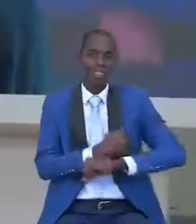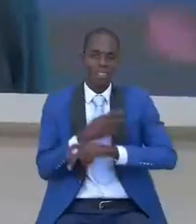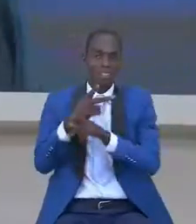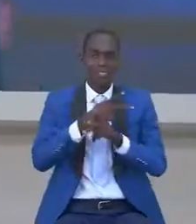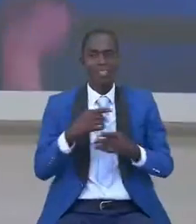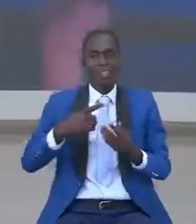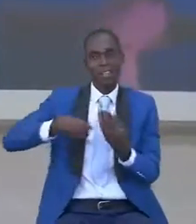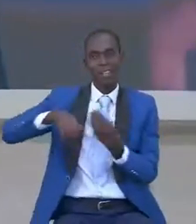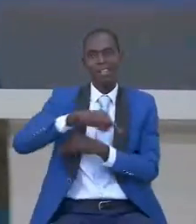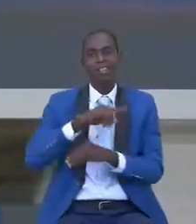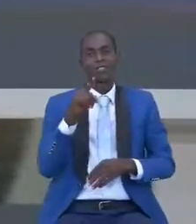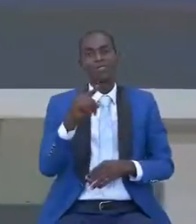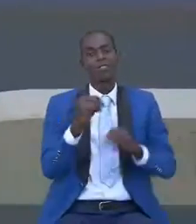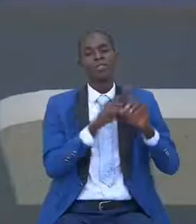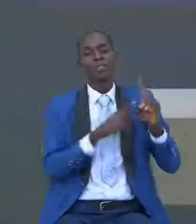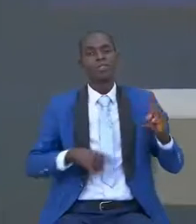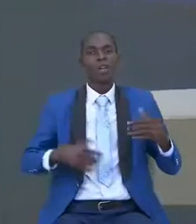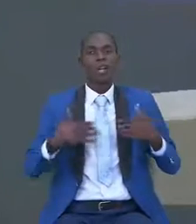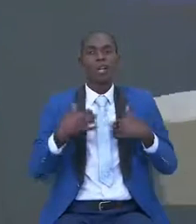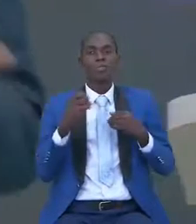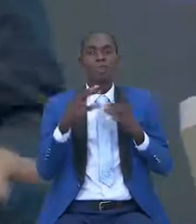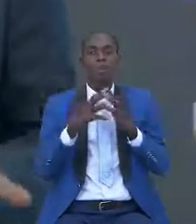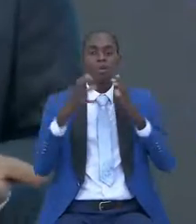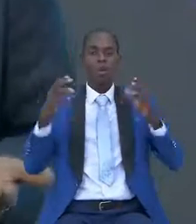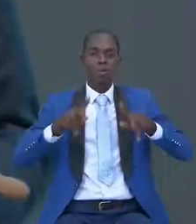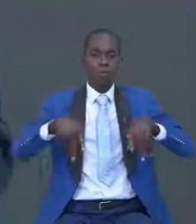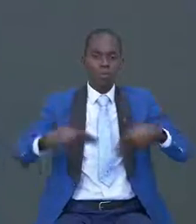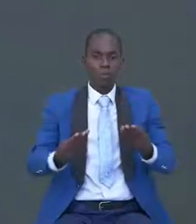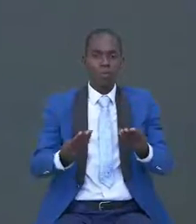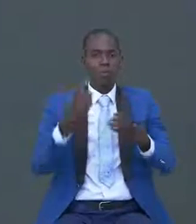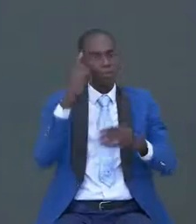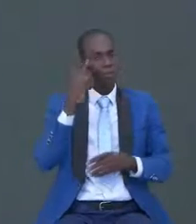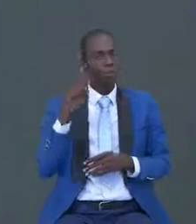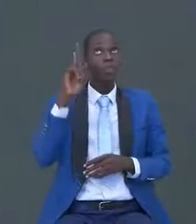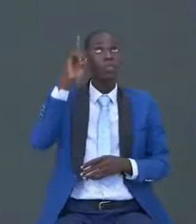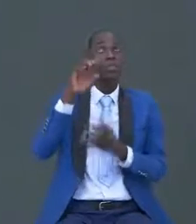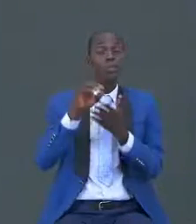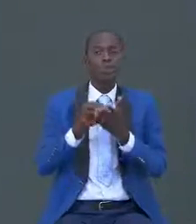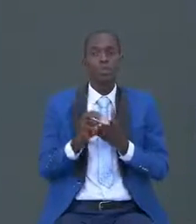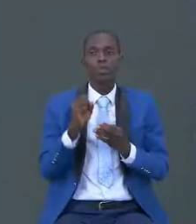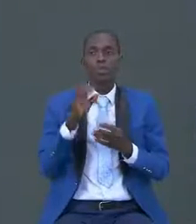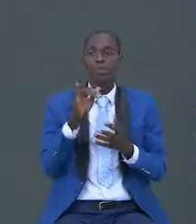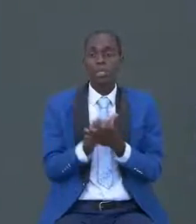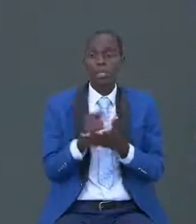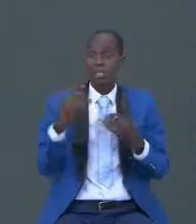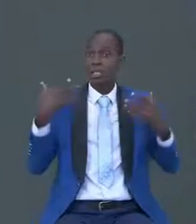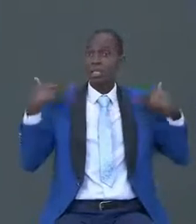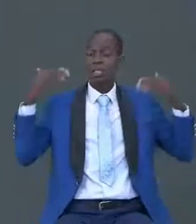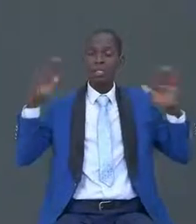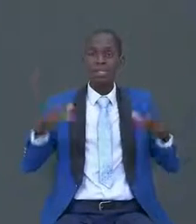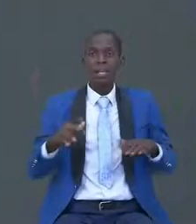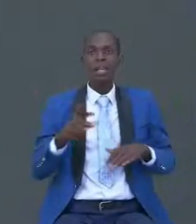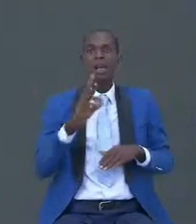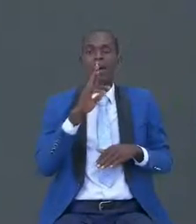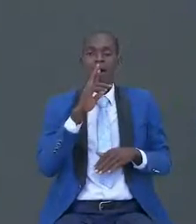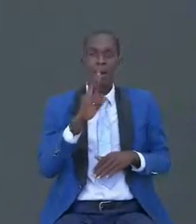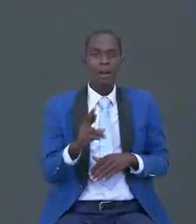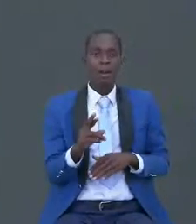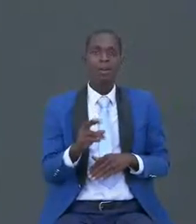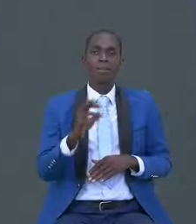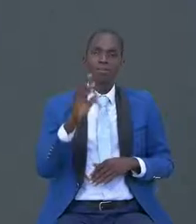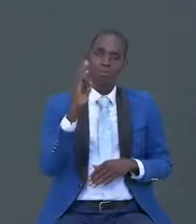Le Seigneur a tellement pourvu pour les siens, même les anges